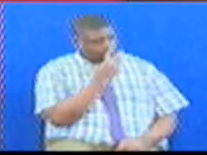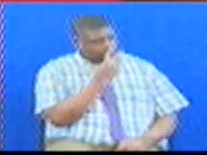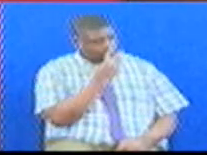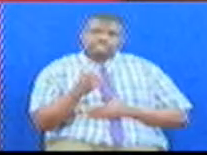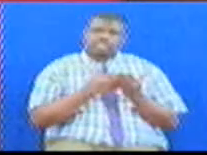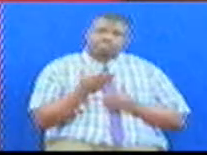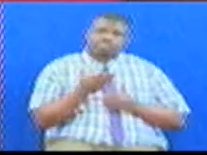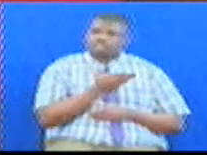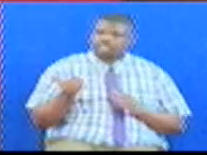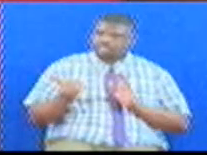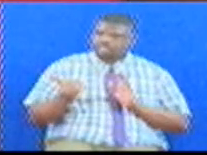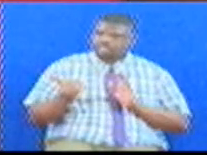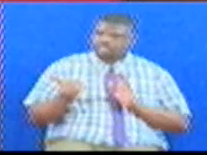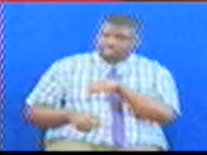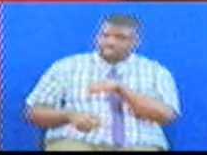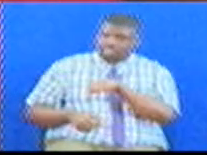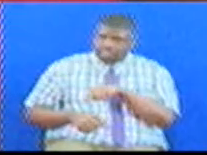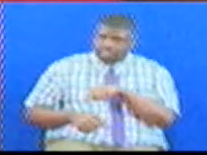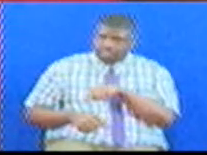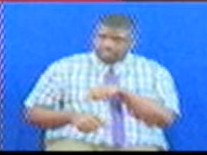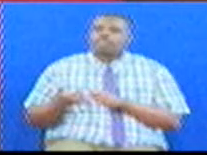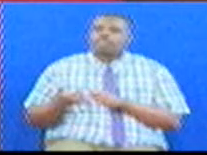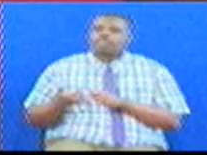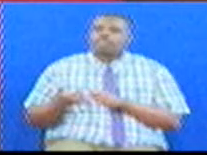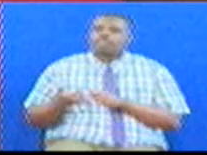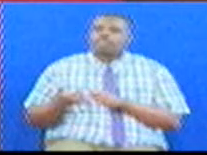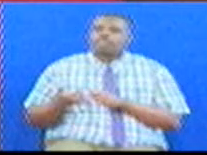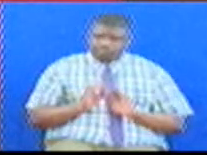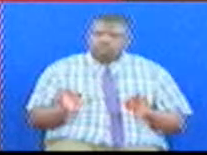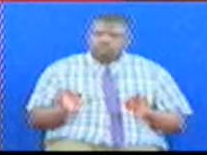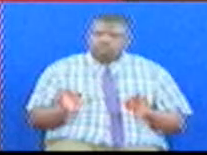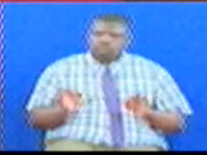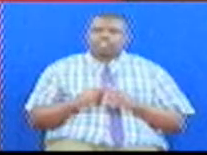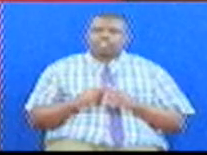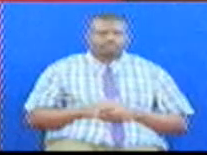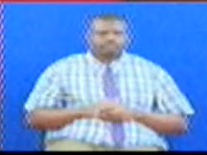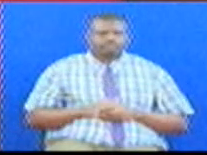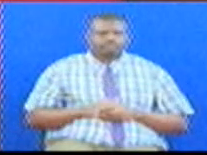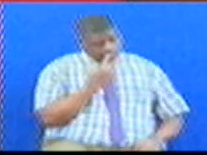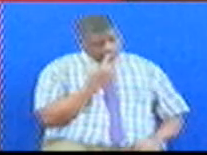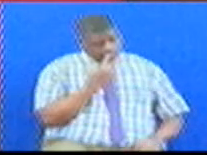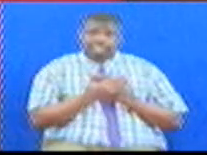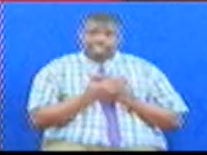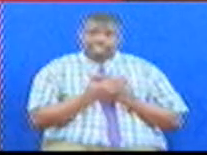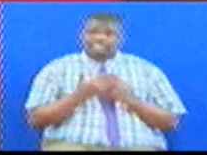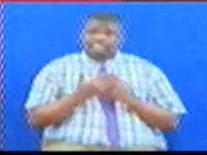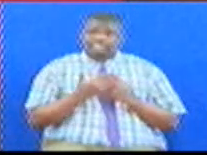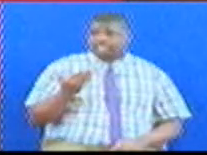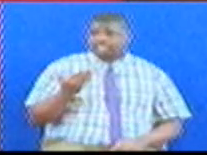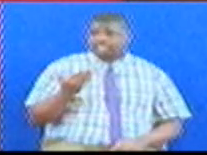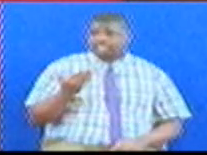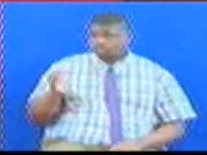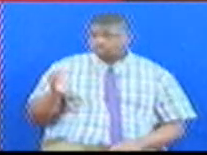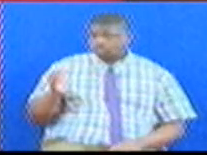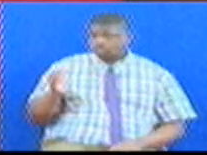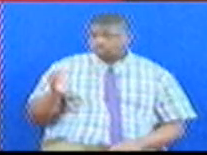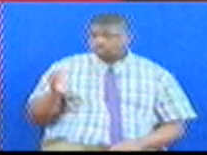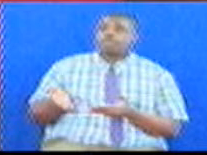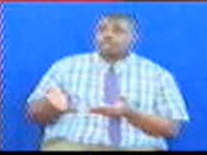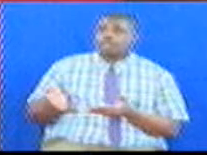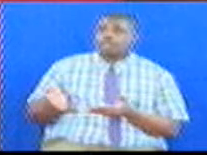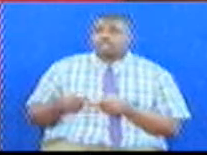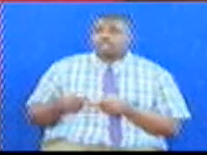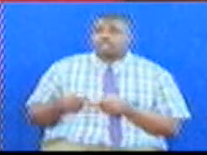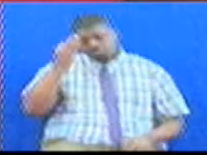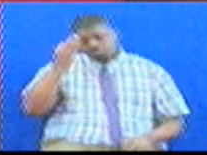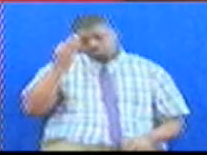ambayo sheria hii imekuja kuyatibu vizuri. Na hata ukiangalia kwenye hizo nchi za wenzetu, na ndio maana hata umesikia hapa kwenye hotuba